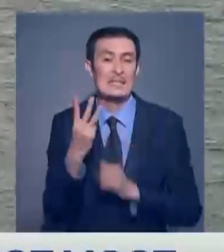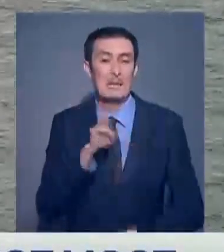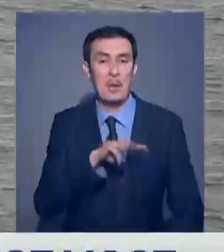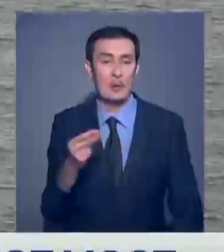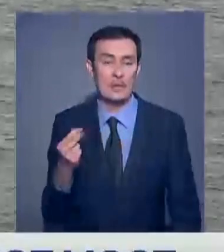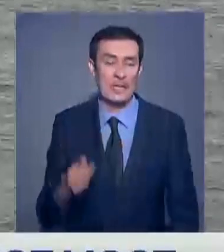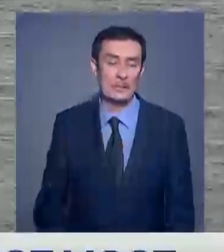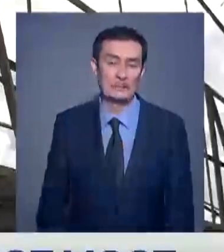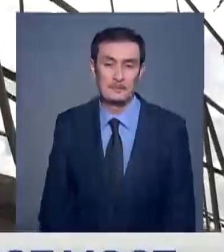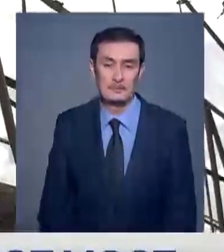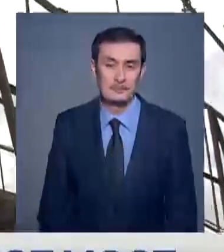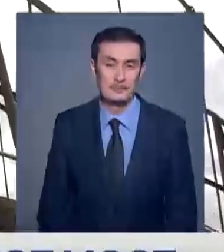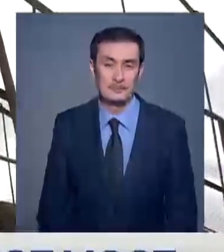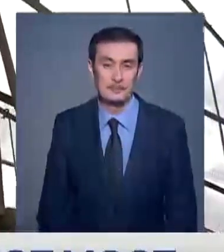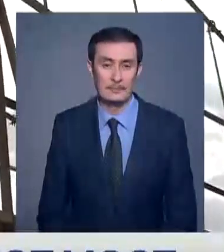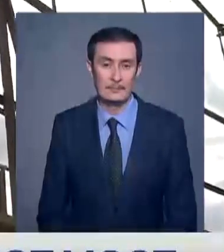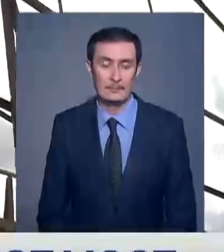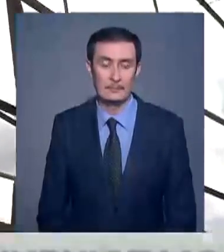тенге.